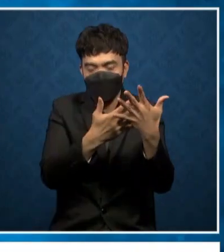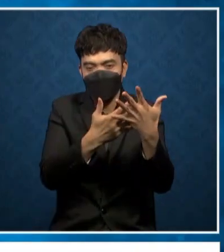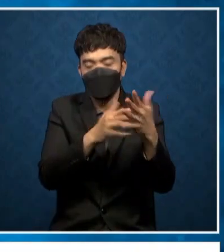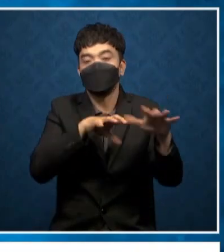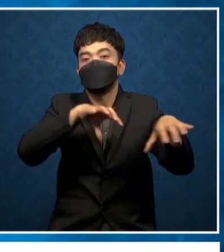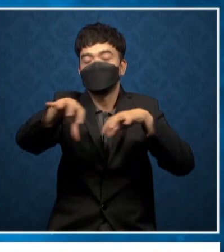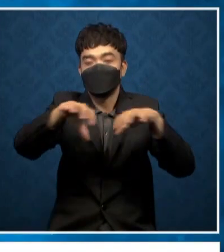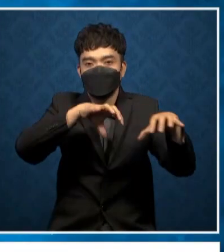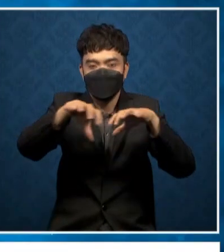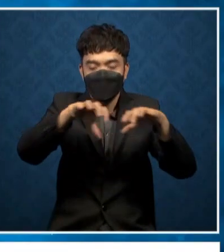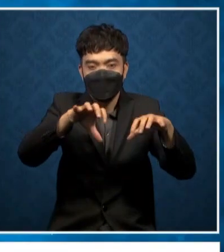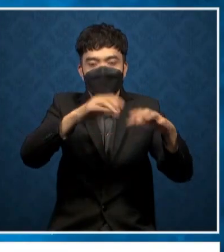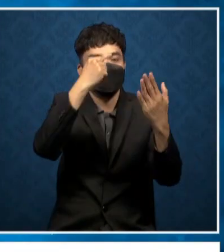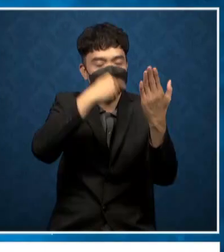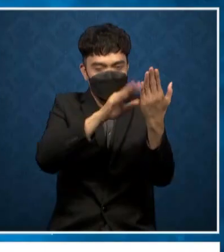เป็ลืม Pierema